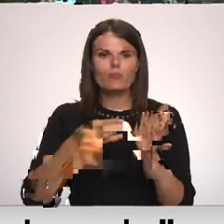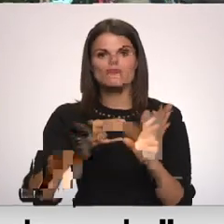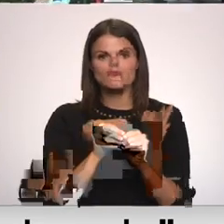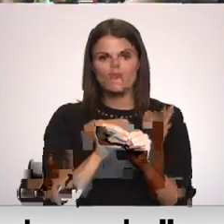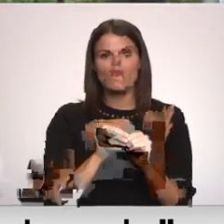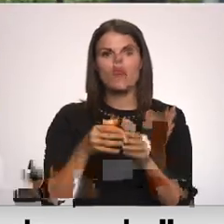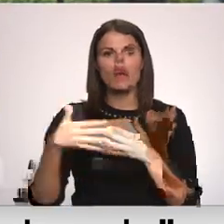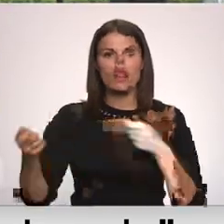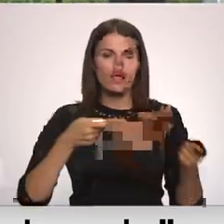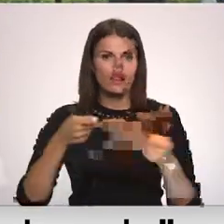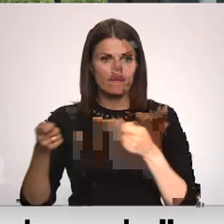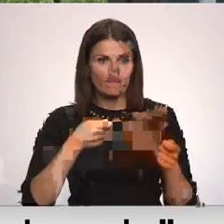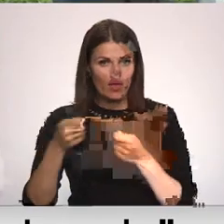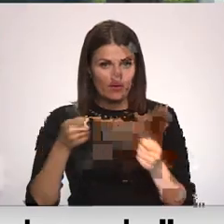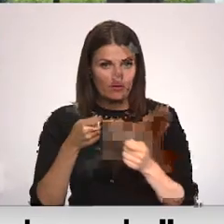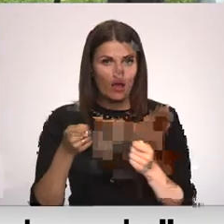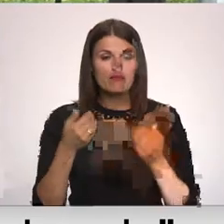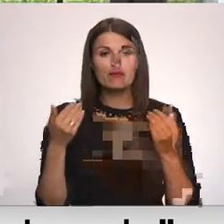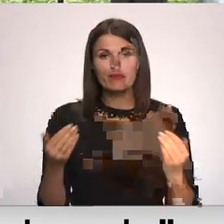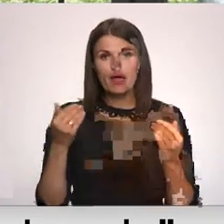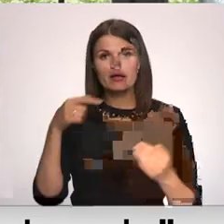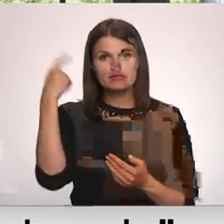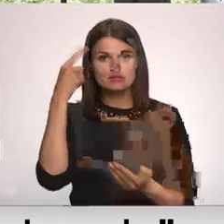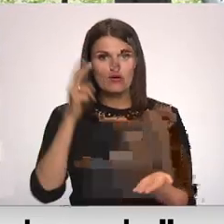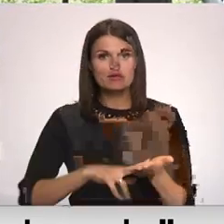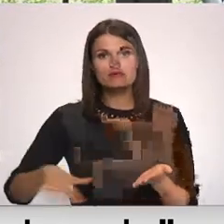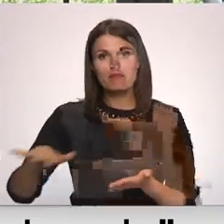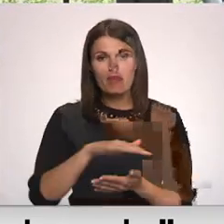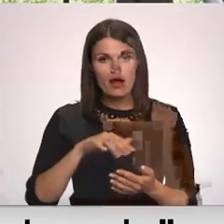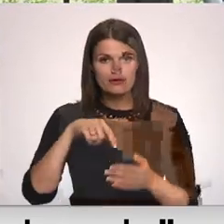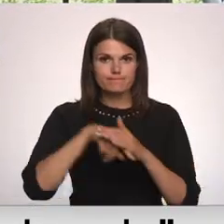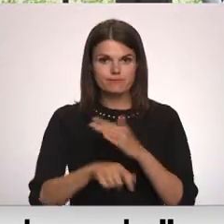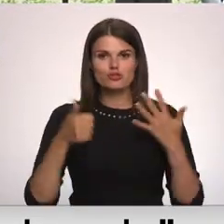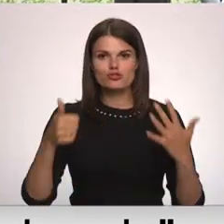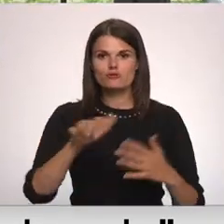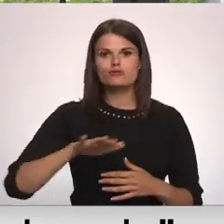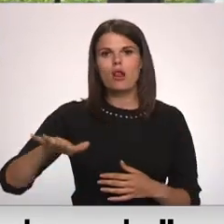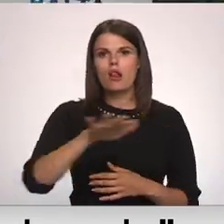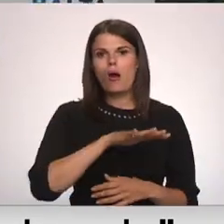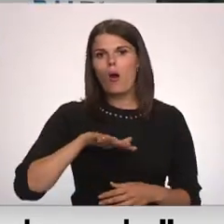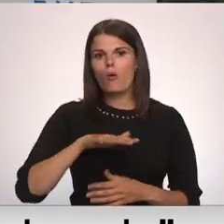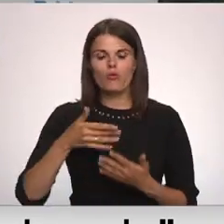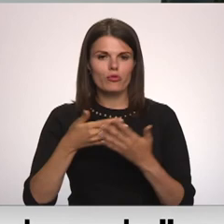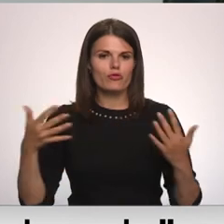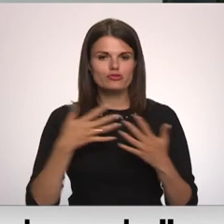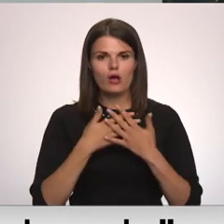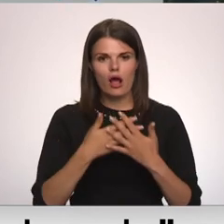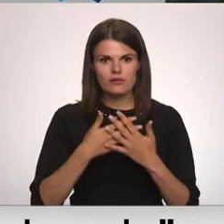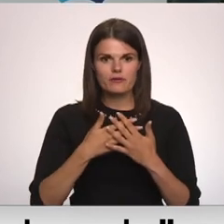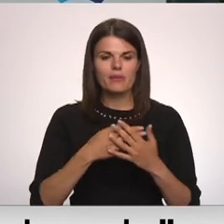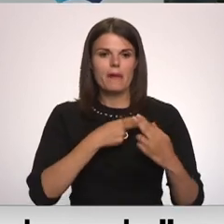esošo lielveikalu ķēdi. Tagad Saules parka, kurā ir 6 laukumi dažādām aktivitātēm, zembiedrības Dobeles bērniem